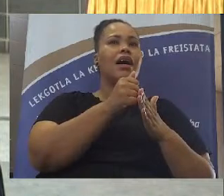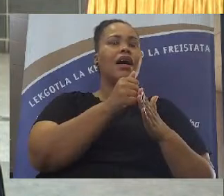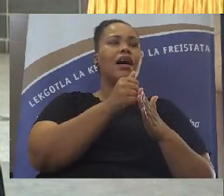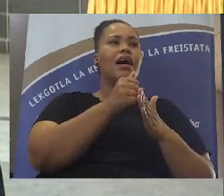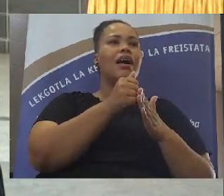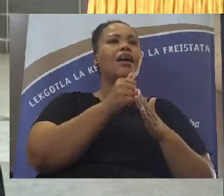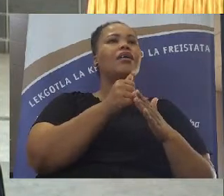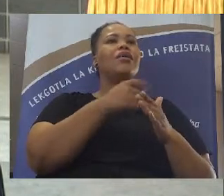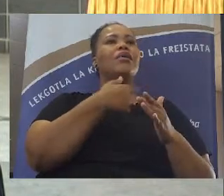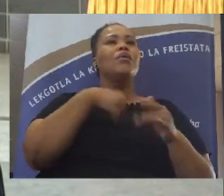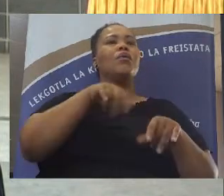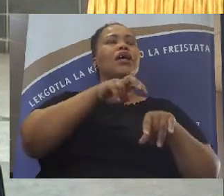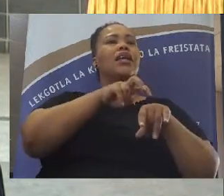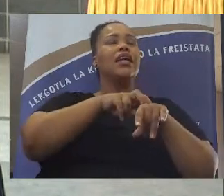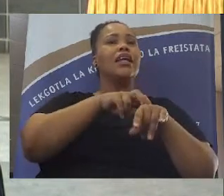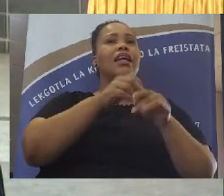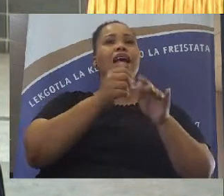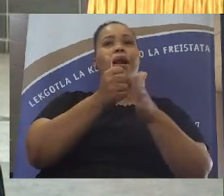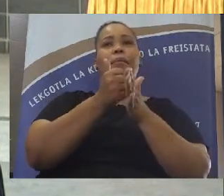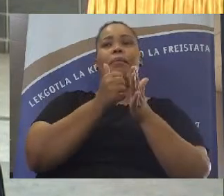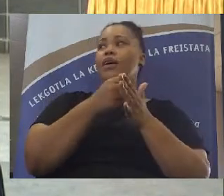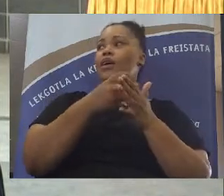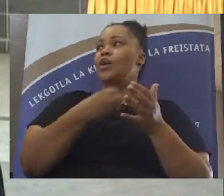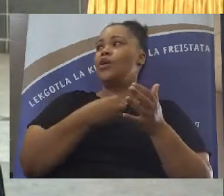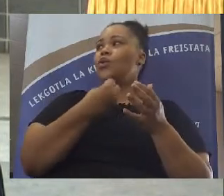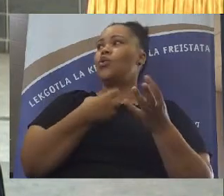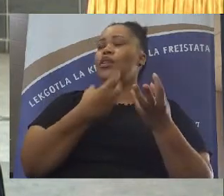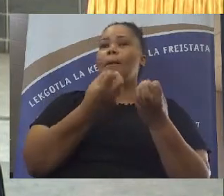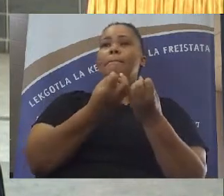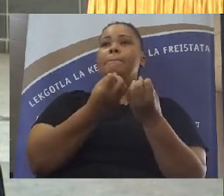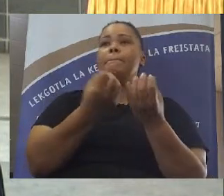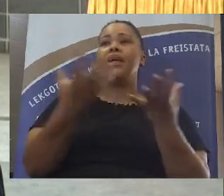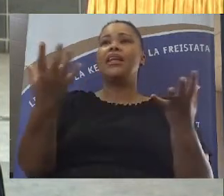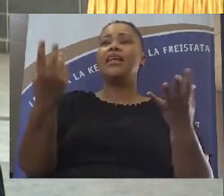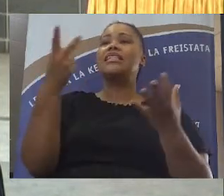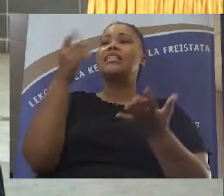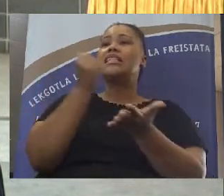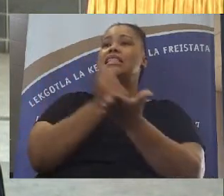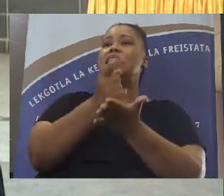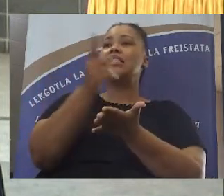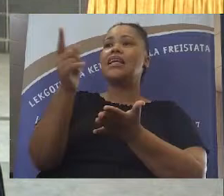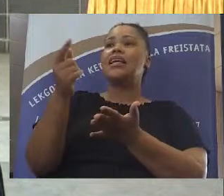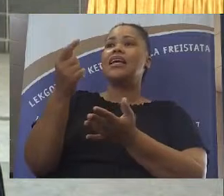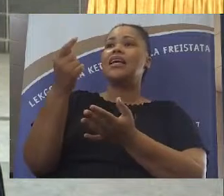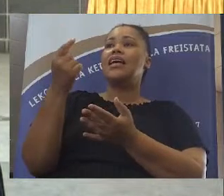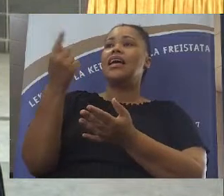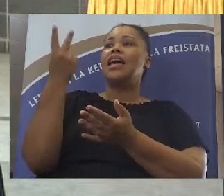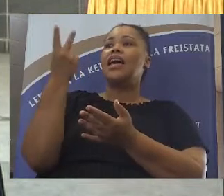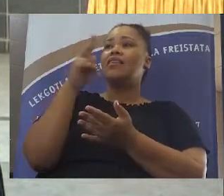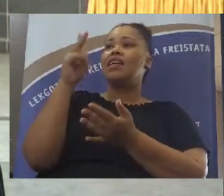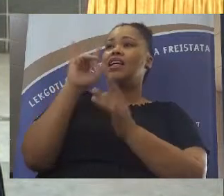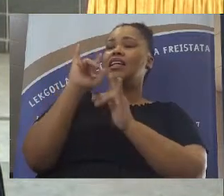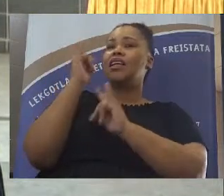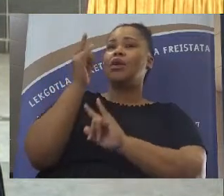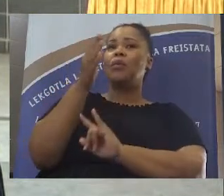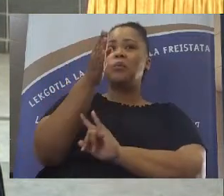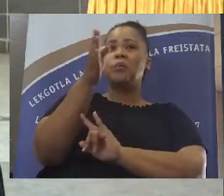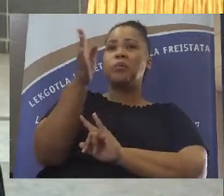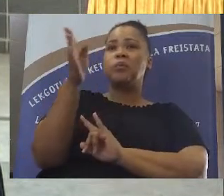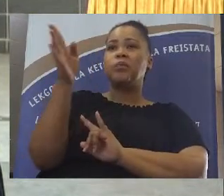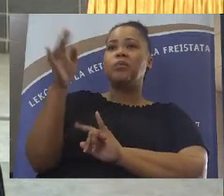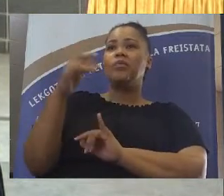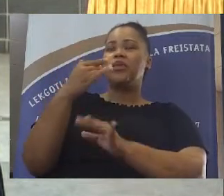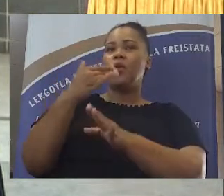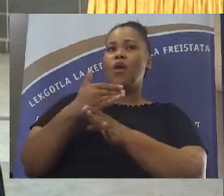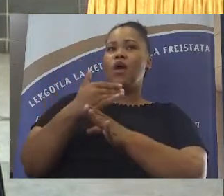het hulp nodig. Die jong mense wat hier sit van Koffiefontein is jong mense wat ek elke dag deur die stad kry. Hulle